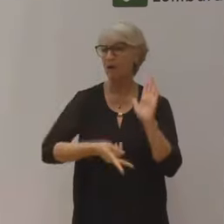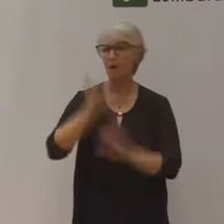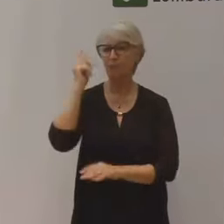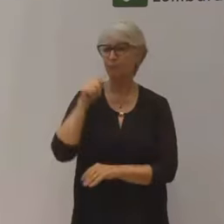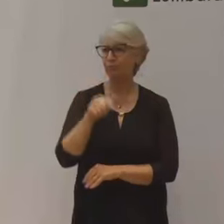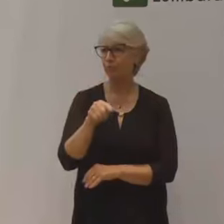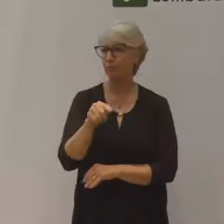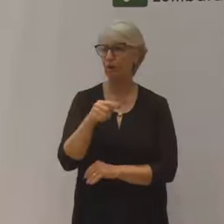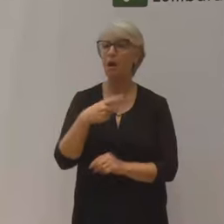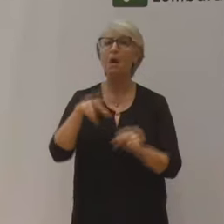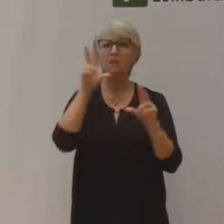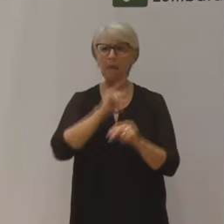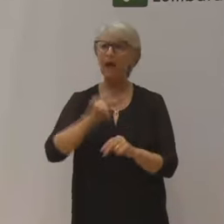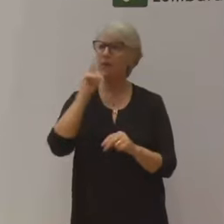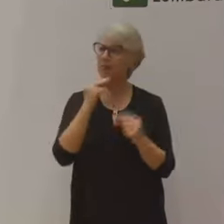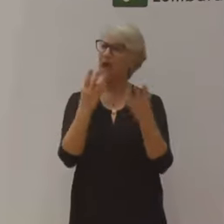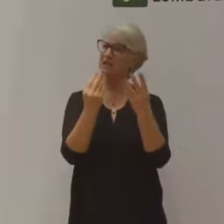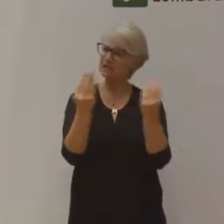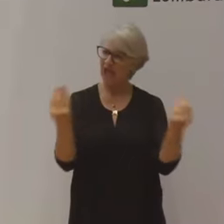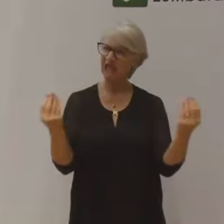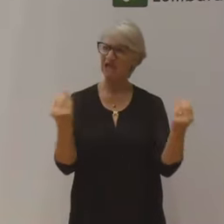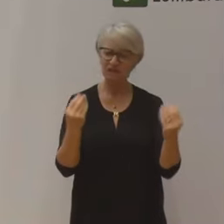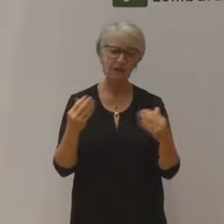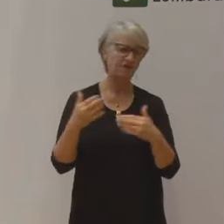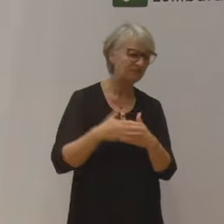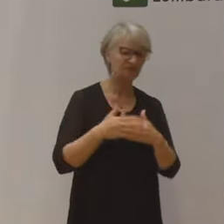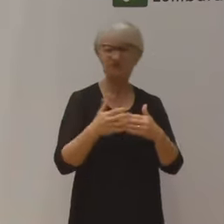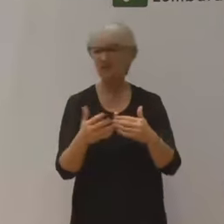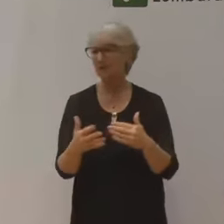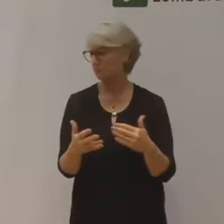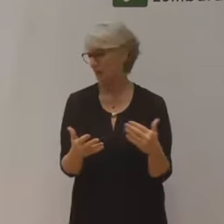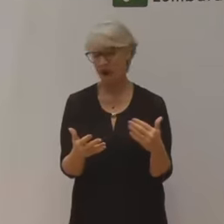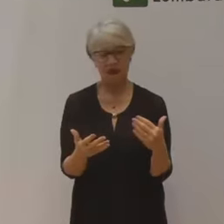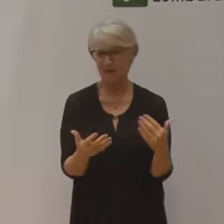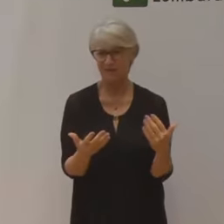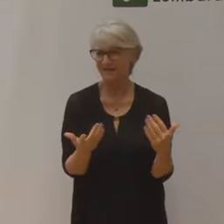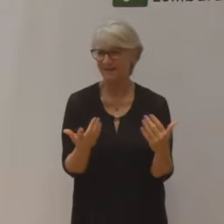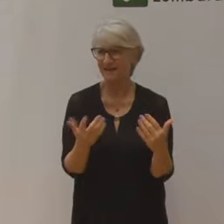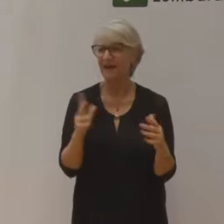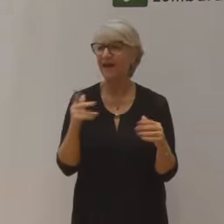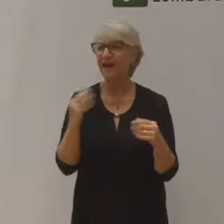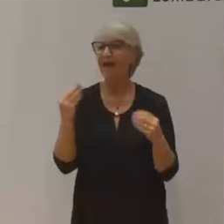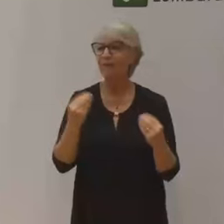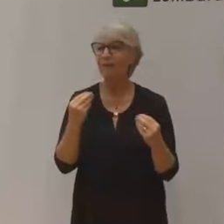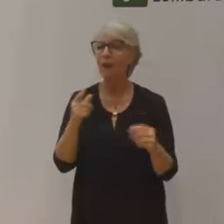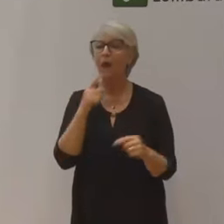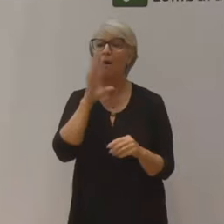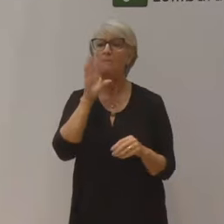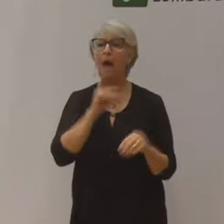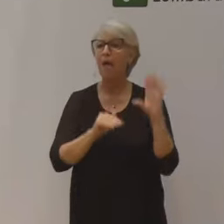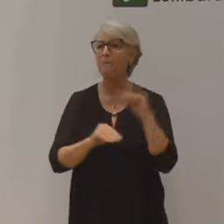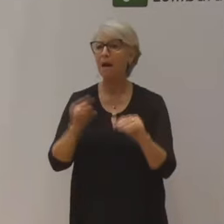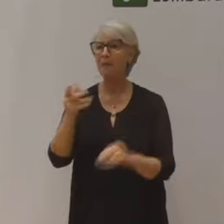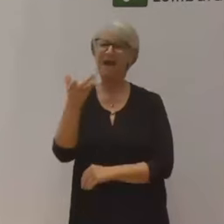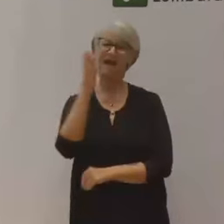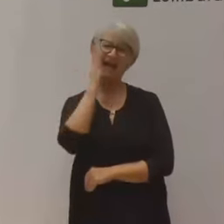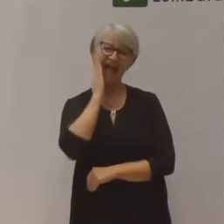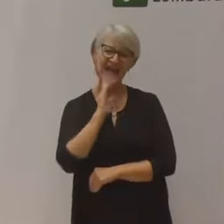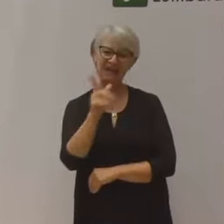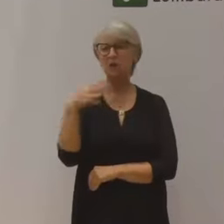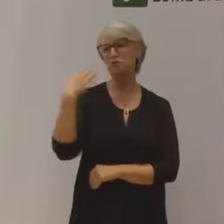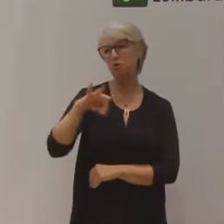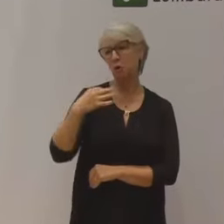che, di cui si parla tanto, del vicino, non vicino, ma non c'è. Ci si riempie molto bene la bocca del che carini che sono, che